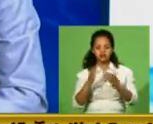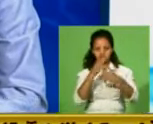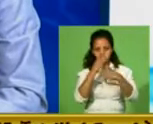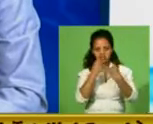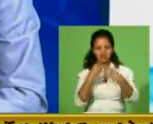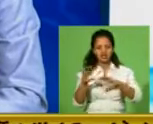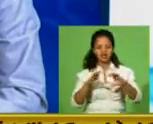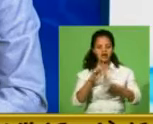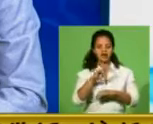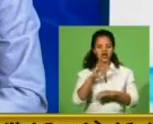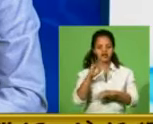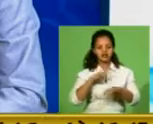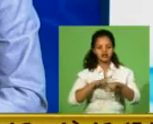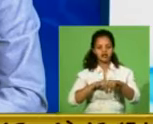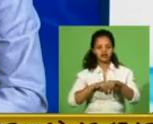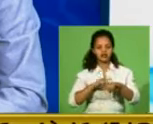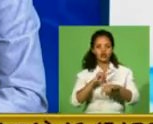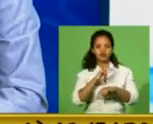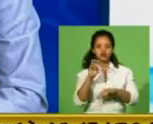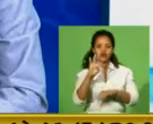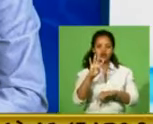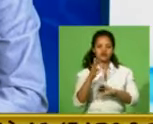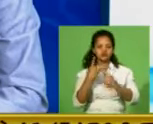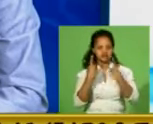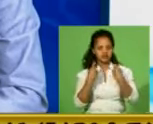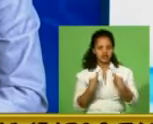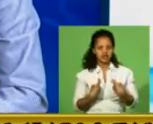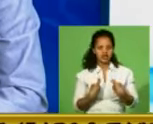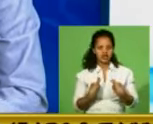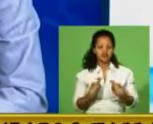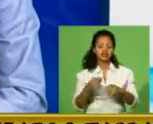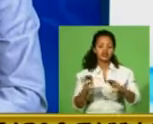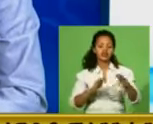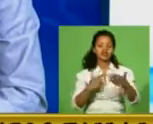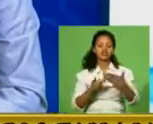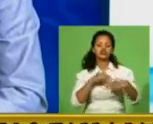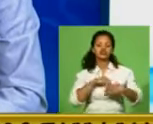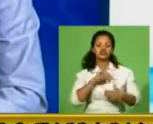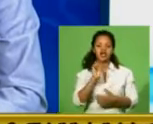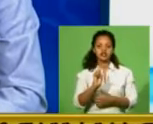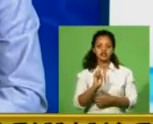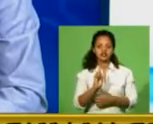አካሂደናል። በ24 ሰዓት ውስጥ ወደ 204 ምርመራ ተካሂዷል። ከዚህ ውስጥ አንድ